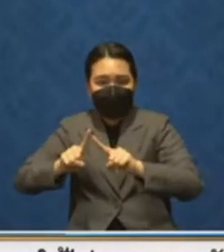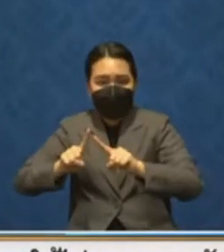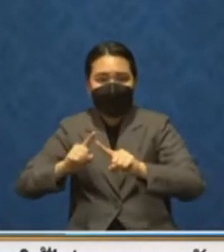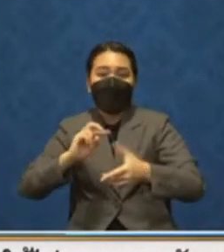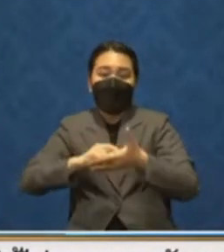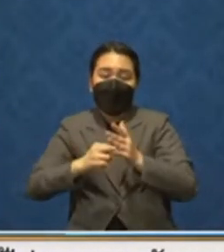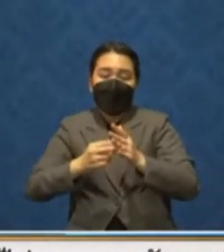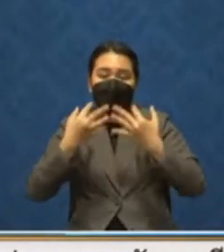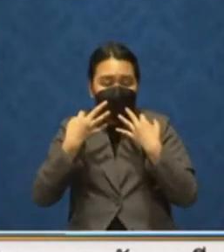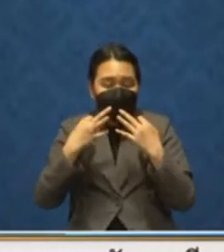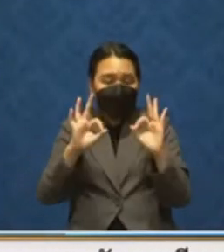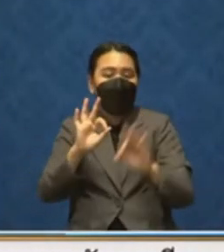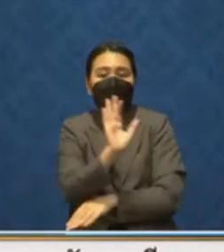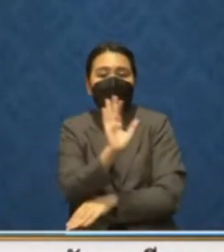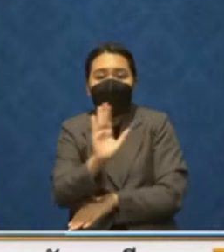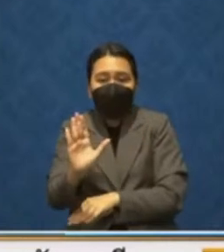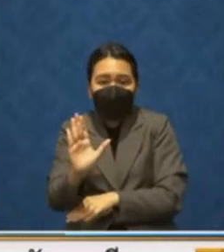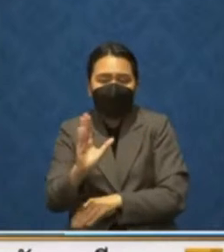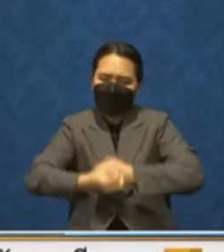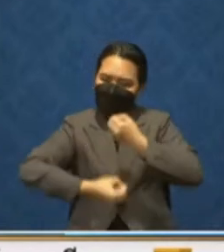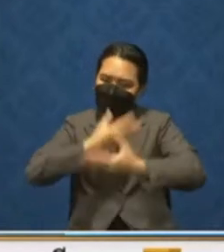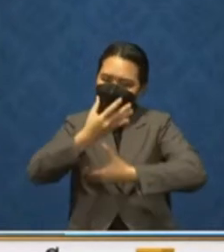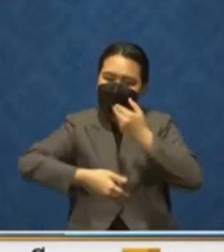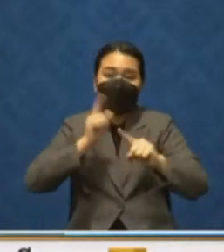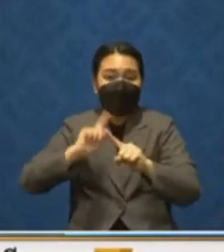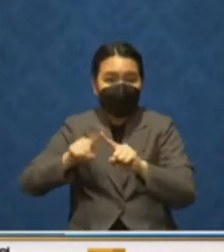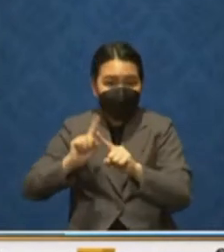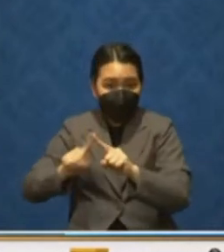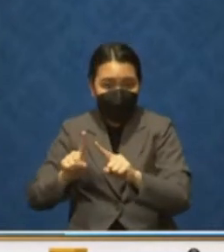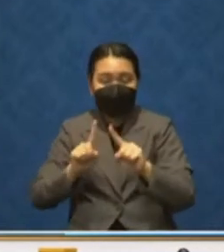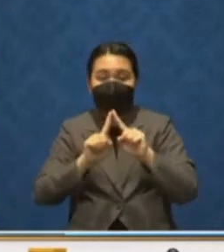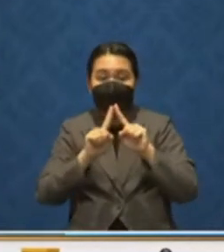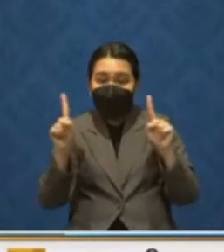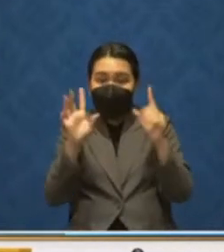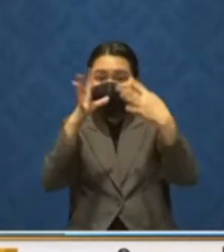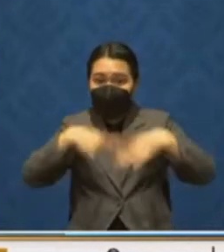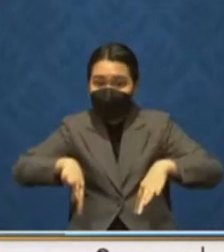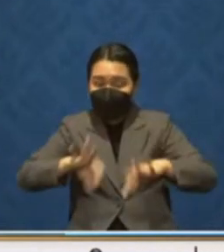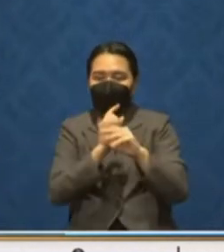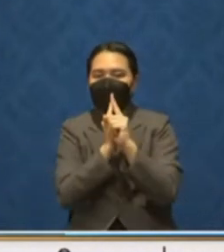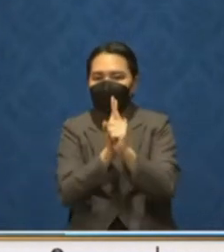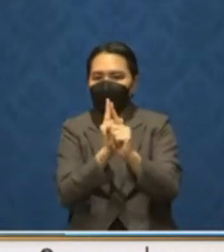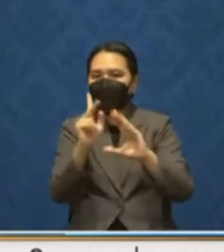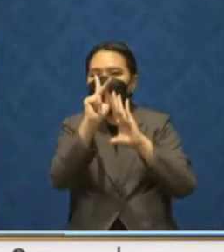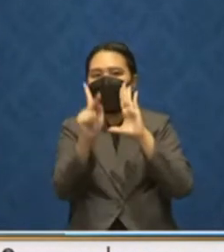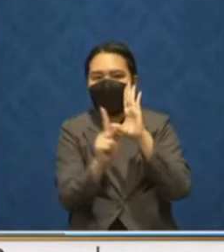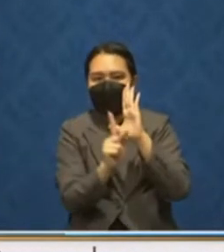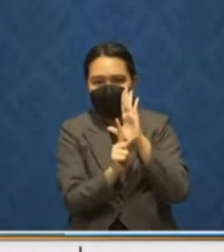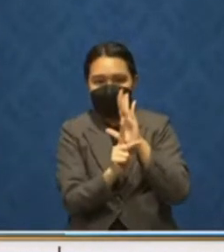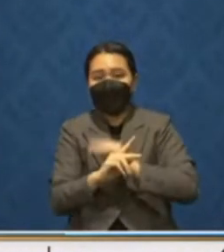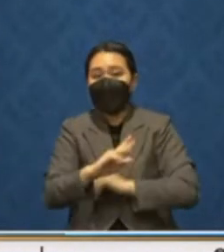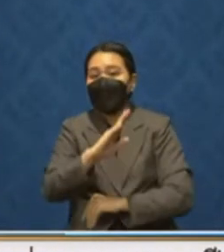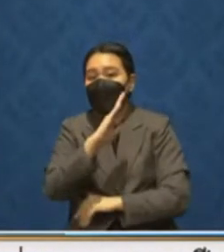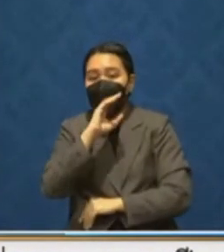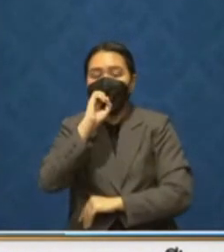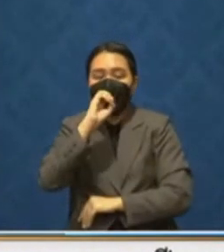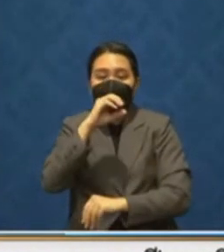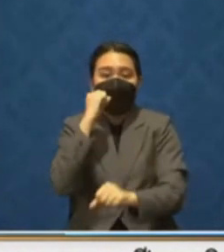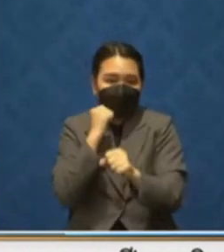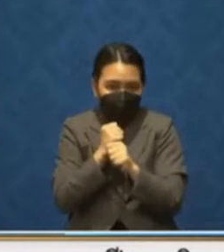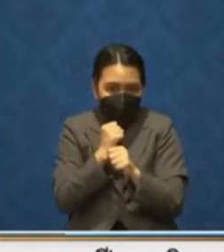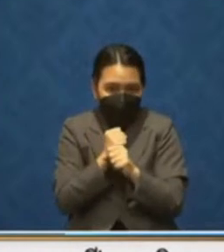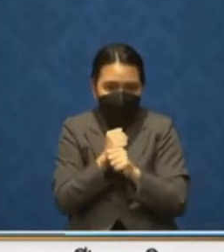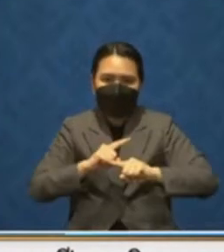ออกของท่านนะครับของวิเศษเพียงแต่ต้องอยู่ในขอบเขตของกฎหมายนะท่านบอกท่านทำและมัน